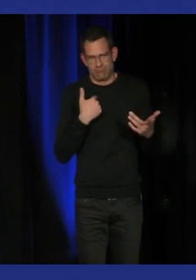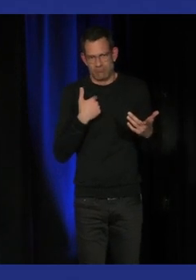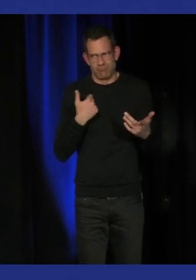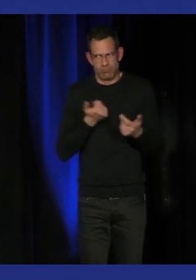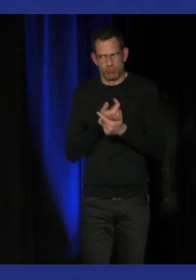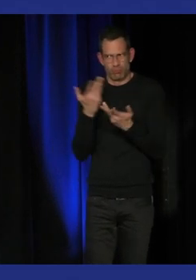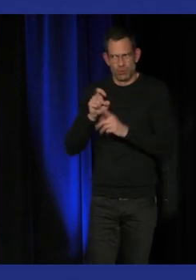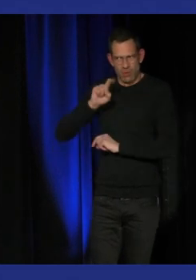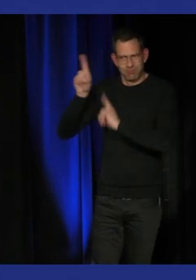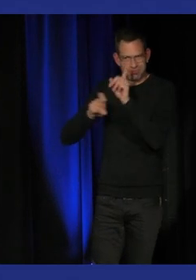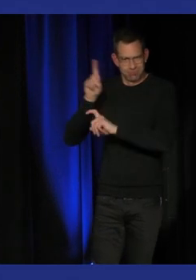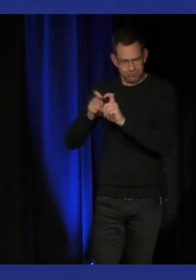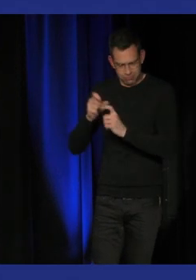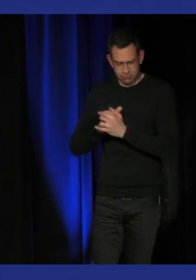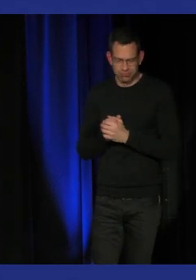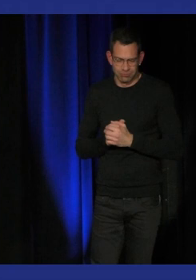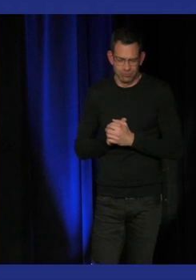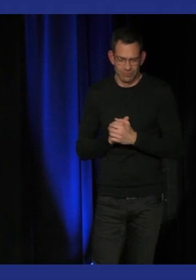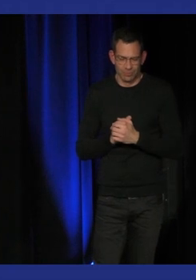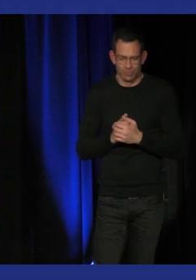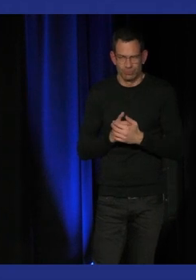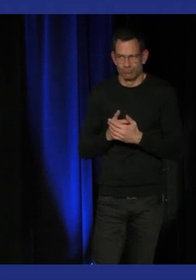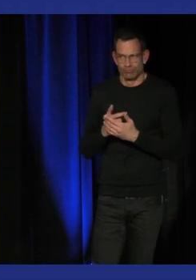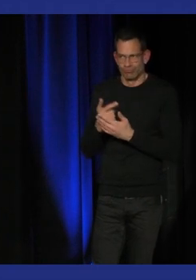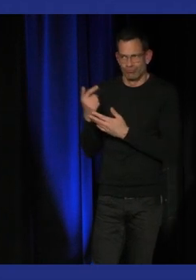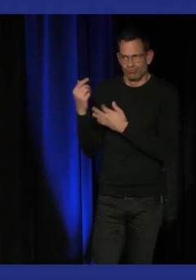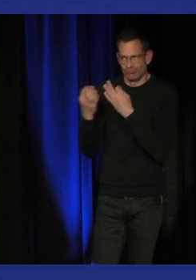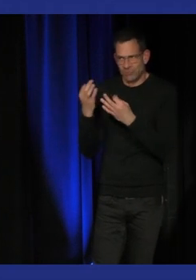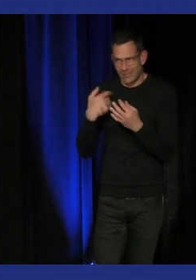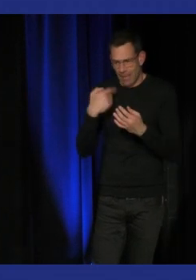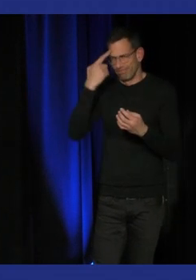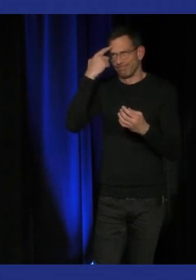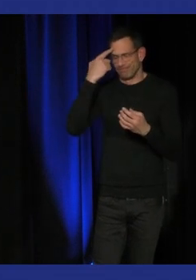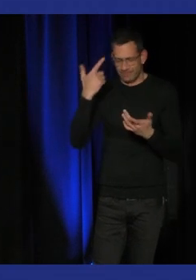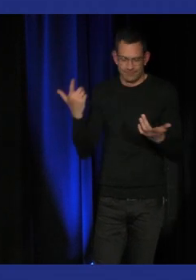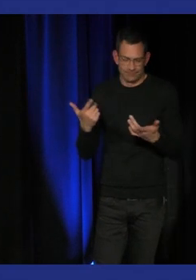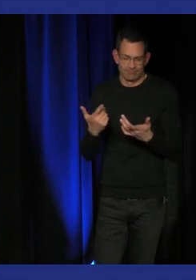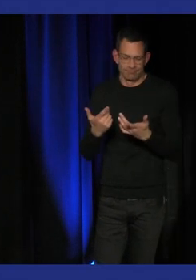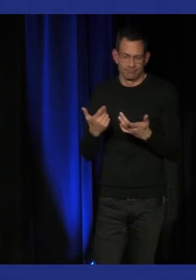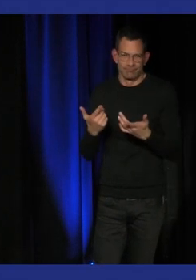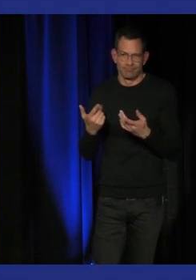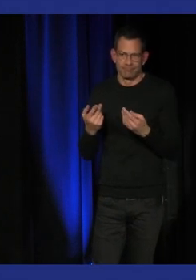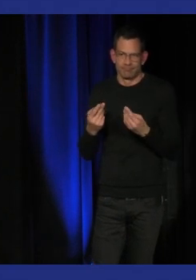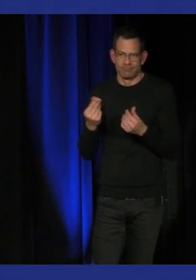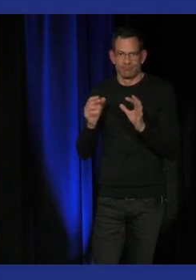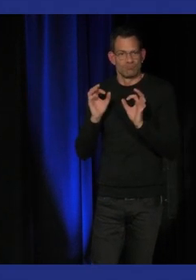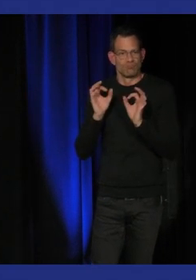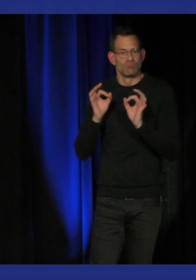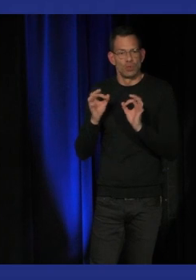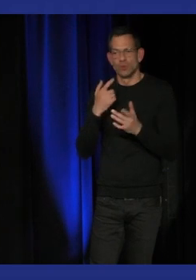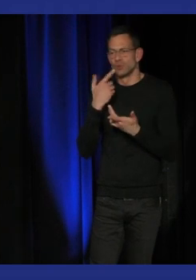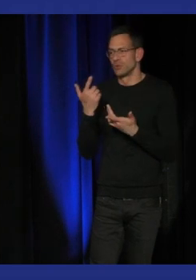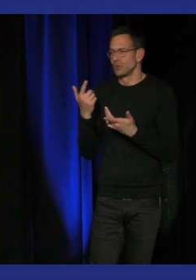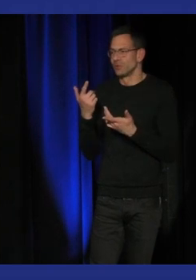plusieurs aspects qui ont suscité, et là aussi je vais reprendre en grande partie les réflexions qu'avait travaillé Aurélie